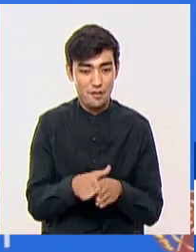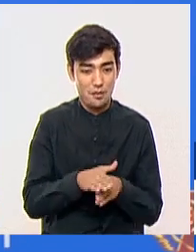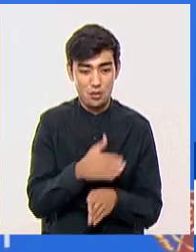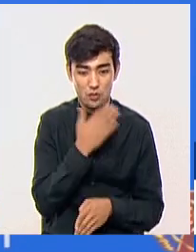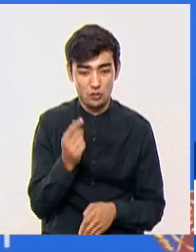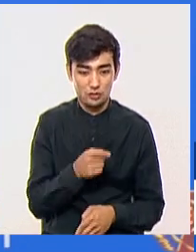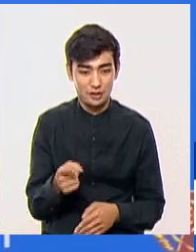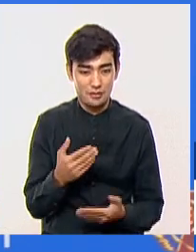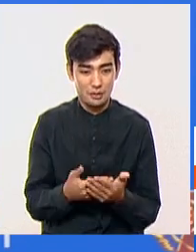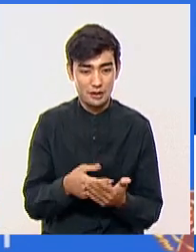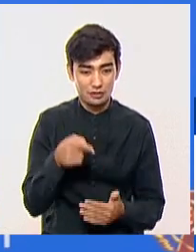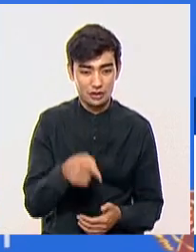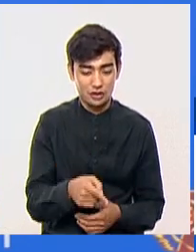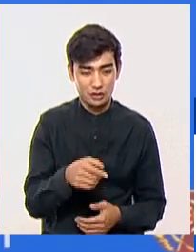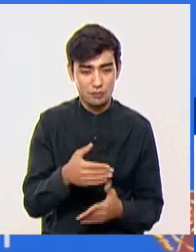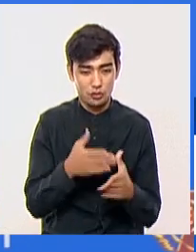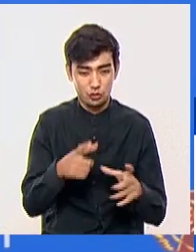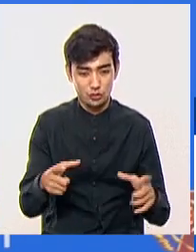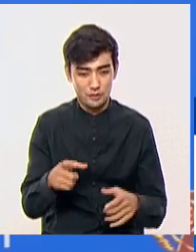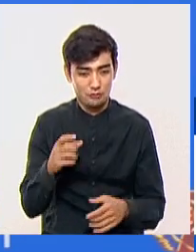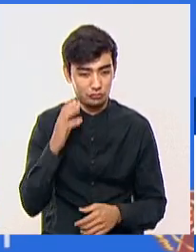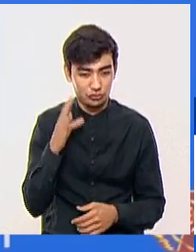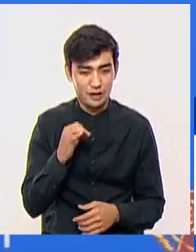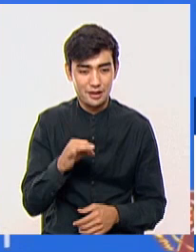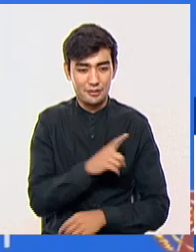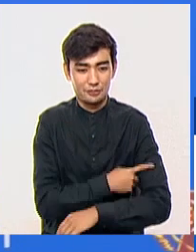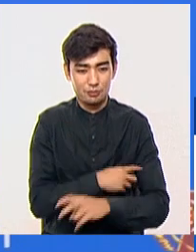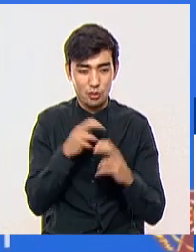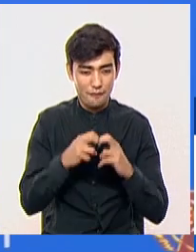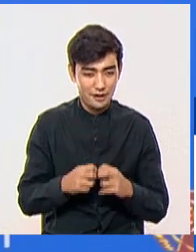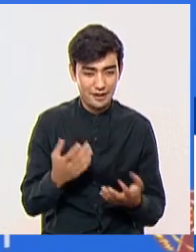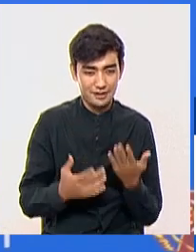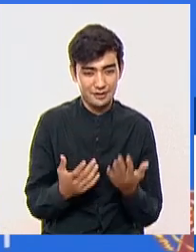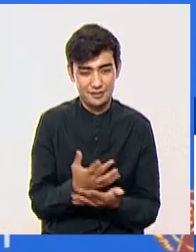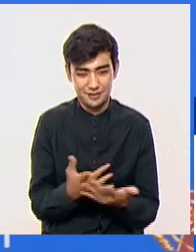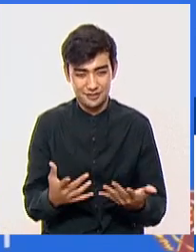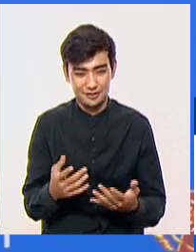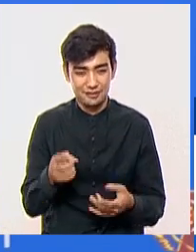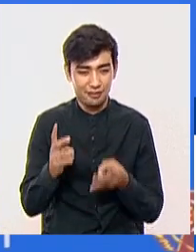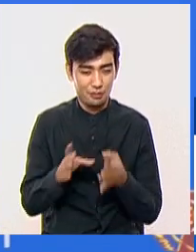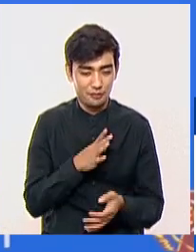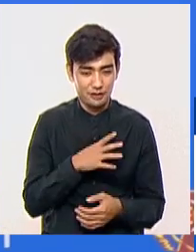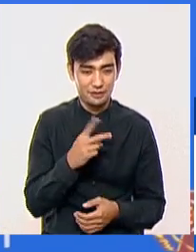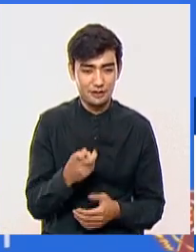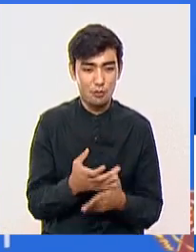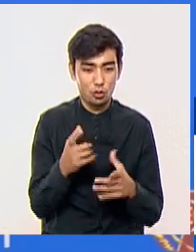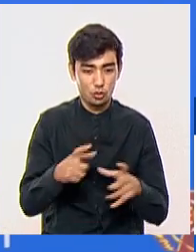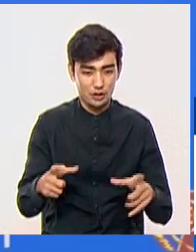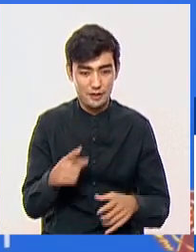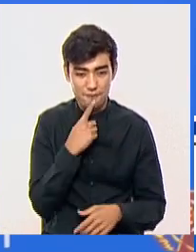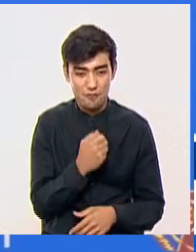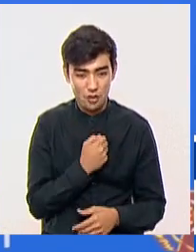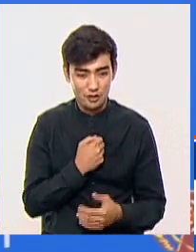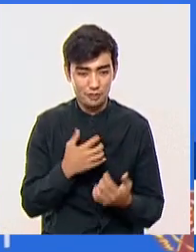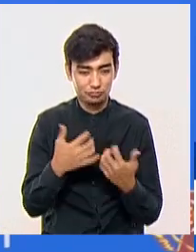бойынша шамамен 1000-нан аса азамат, медициналық тексерілуден немесе жиындардан жалтару бойынша шамамен 200-дей адам, әскери